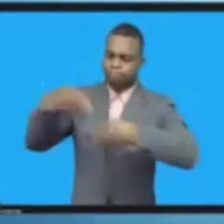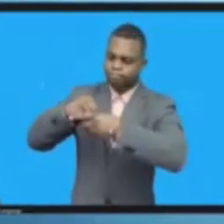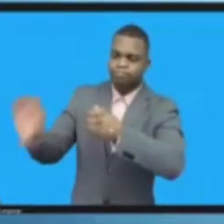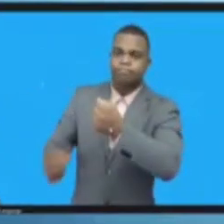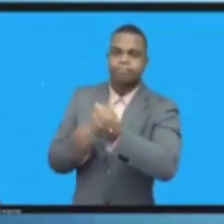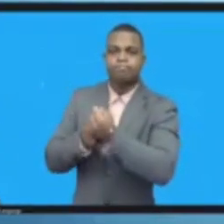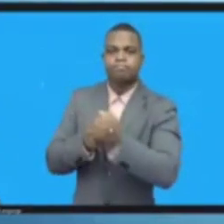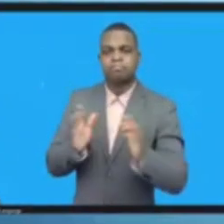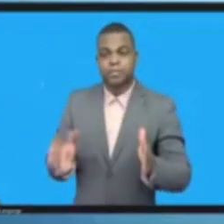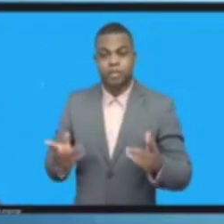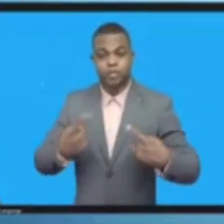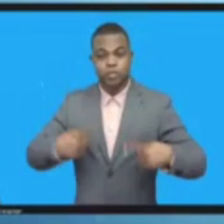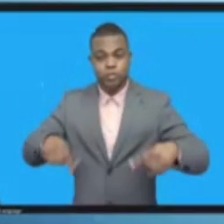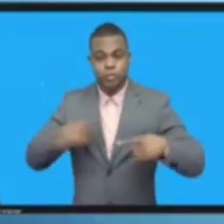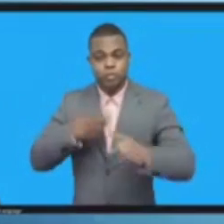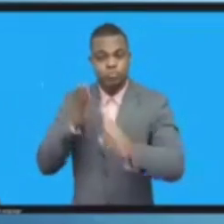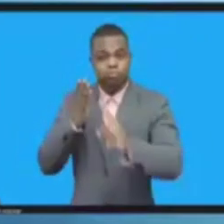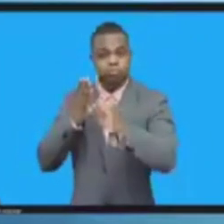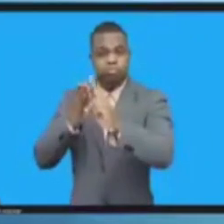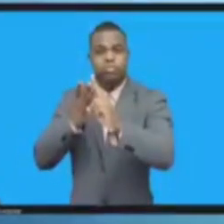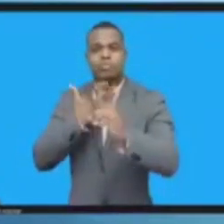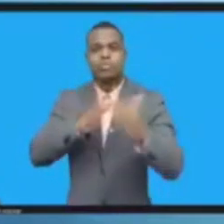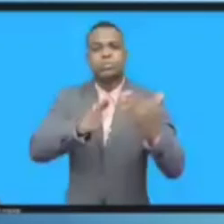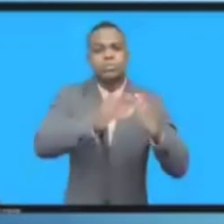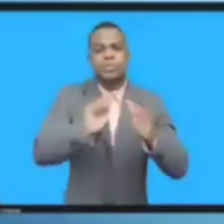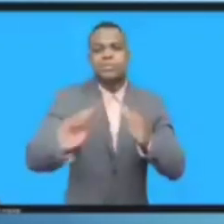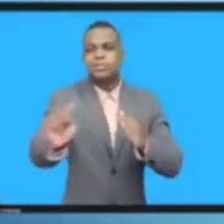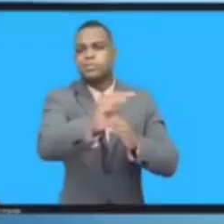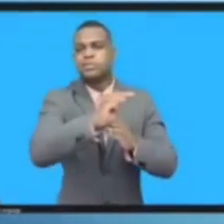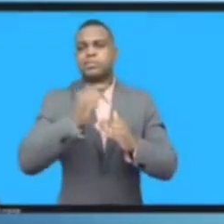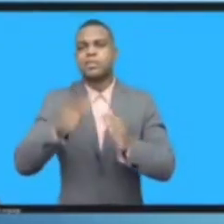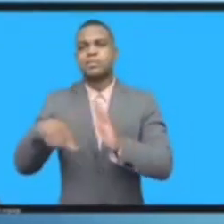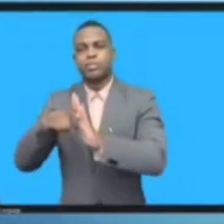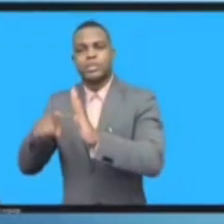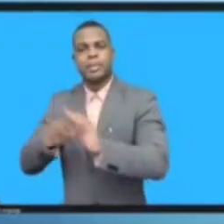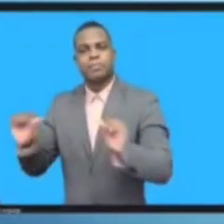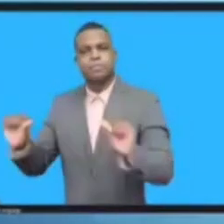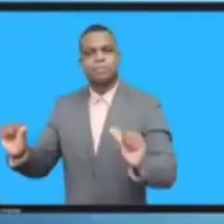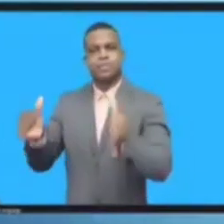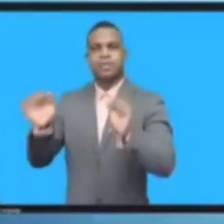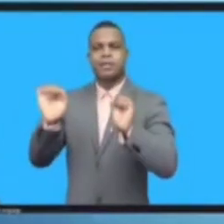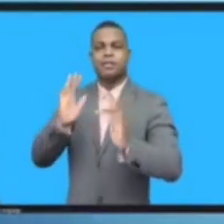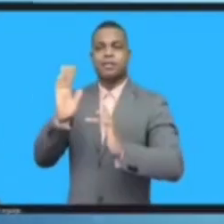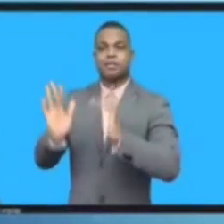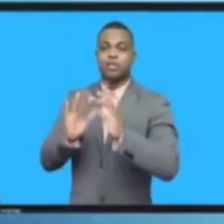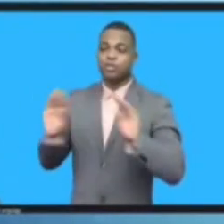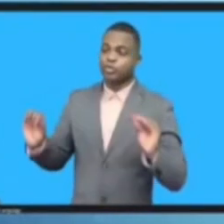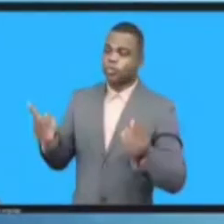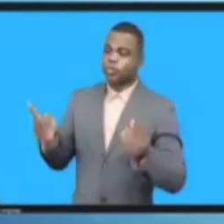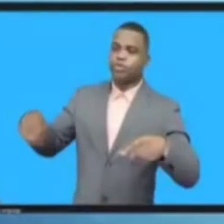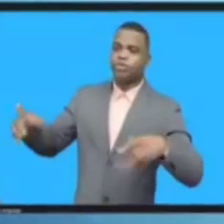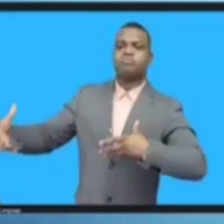compréhension entre les différentes parties prenantes et permettre ainsi aux jeunes de participer encore plus au développement d'Internet. Merci.